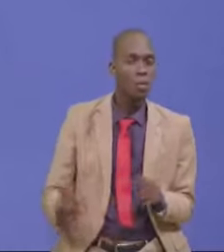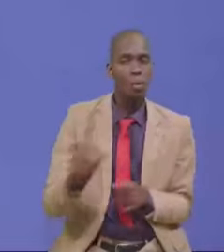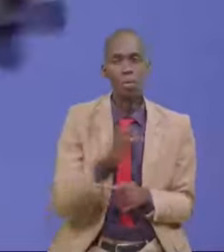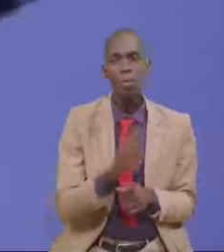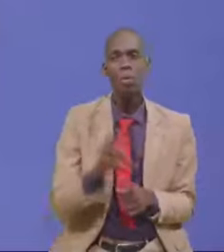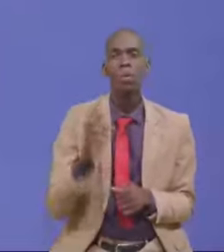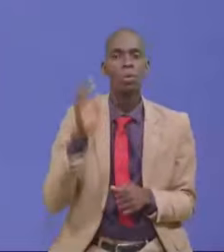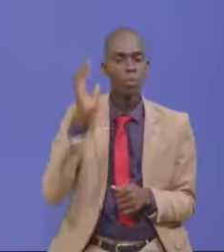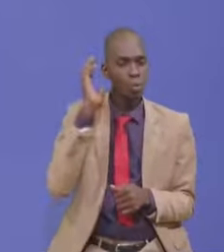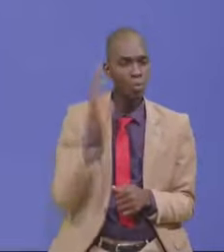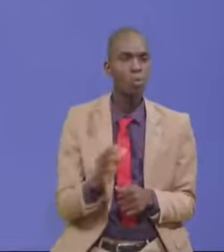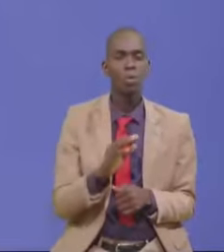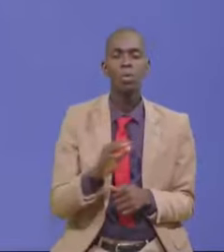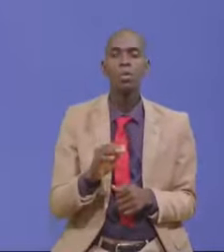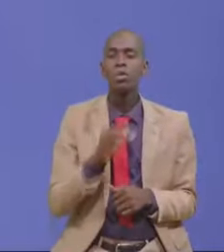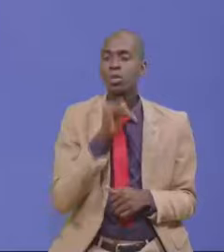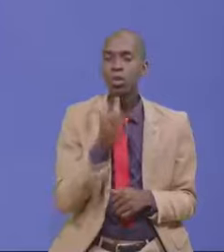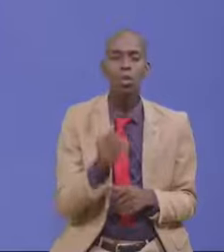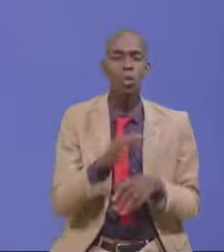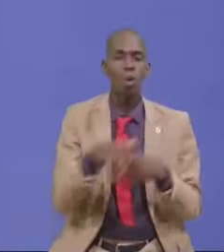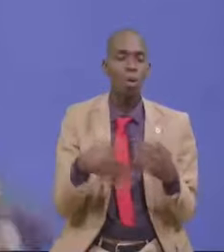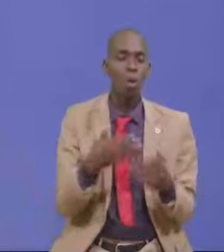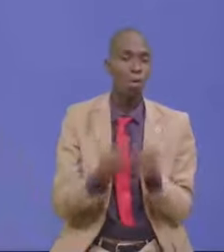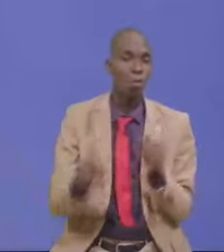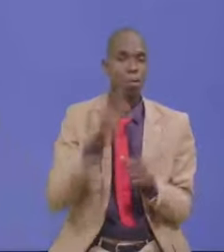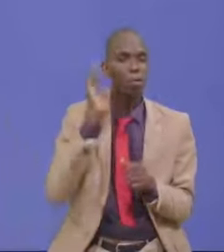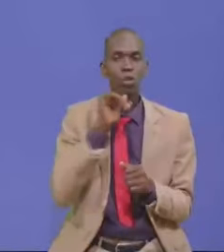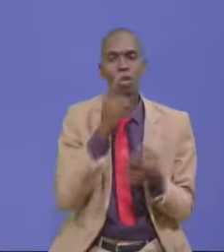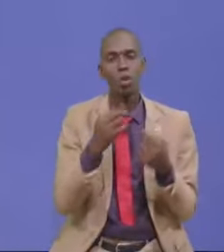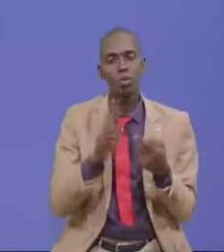Il ne veut pas que tous les hommes parlent à la connaissance de la science.